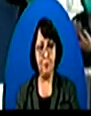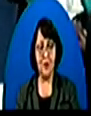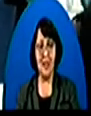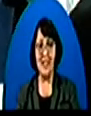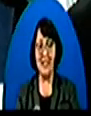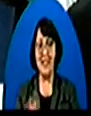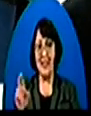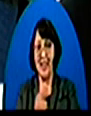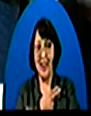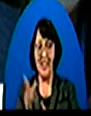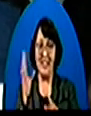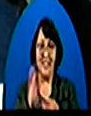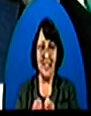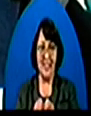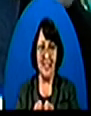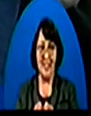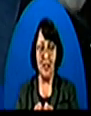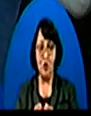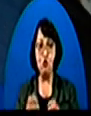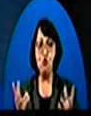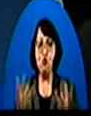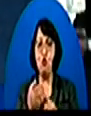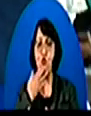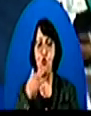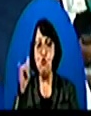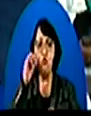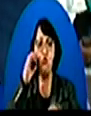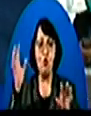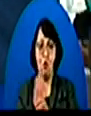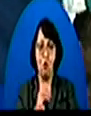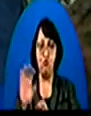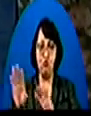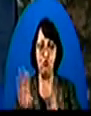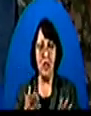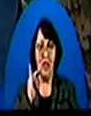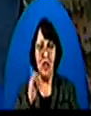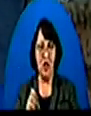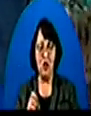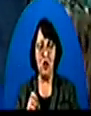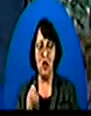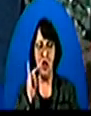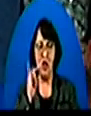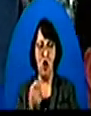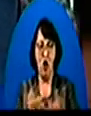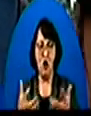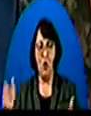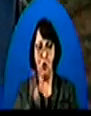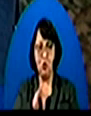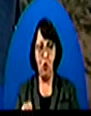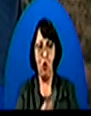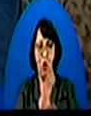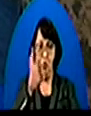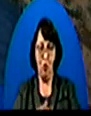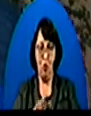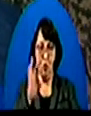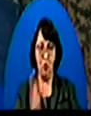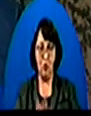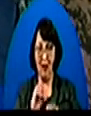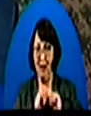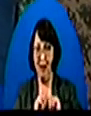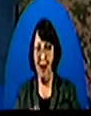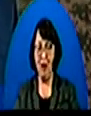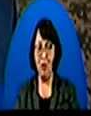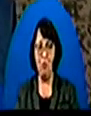Иймэрхүү дасгал сургалтыг болохоор маш цөөхөн улсад зохион байгуулж байгаа. Ихэнх улсууд бол хэдийгээр коронавирусын аюулын гэж нүүрлж байгаа ч